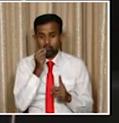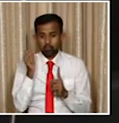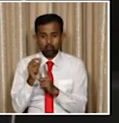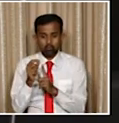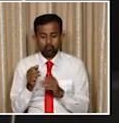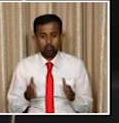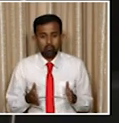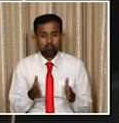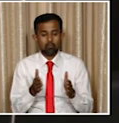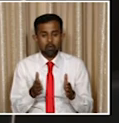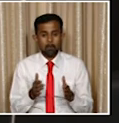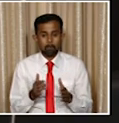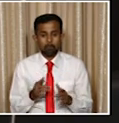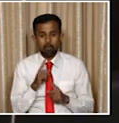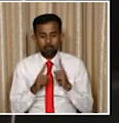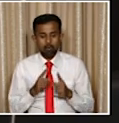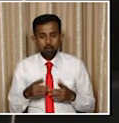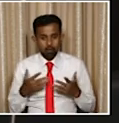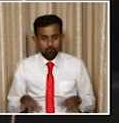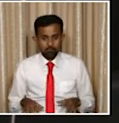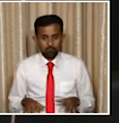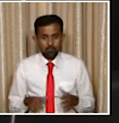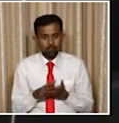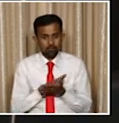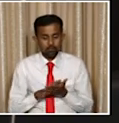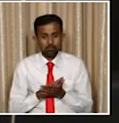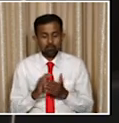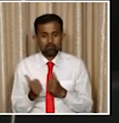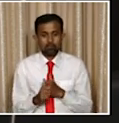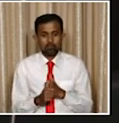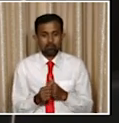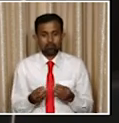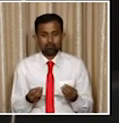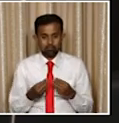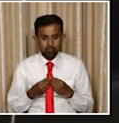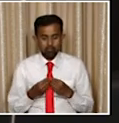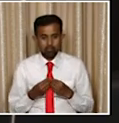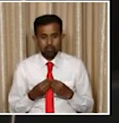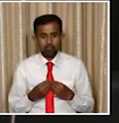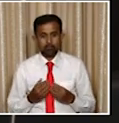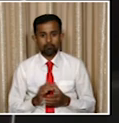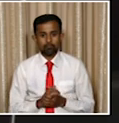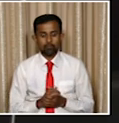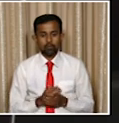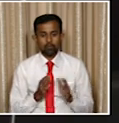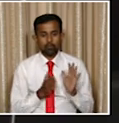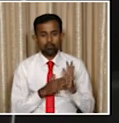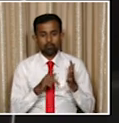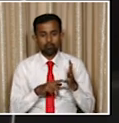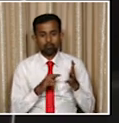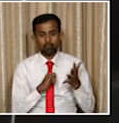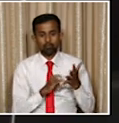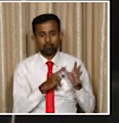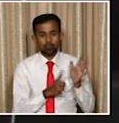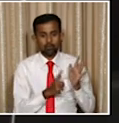செப்பனிட்டு கொடுக்குமாறு வேண்டுகோள் விடுக்கின்றேன் அதே போல முசலி அலக்கட்டு என்ற அந்த பிரதேசத்திலே உள்ள பாதைகள் பாலங்கள் எல்லாம் உடைக்கப்பட்டு 100,000